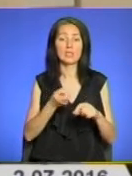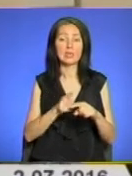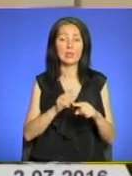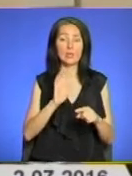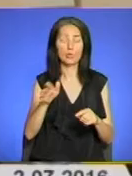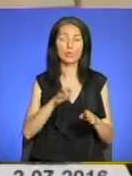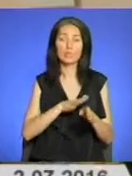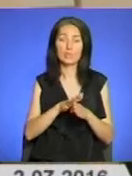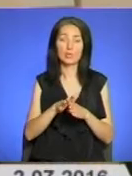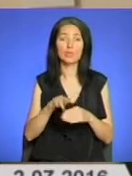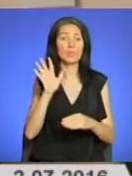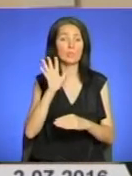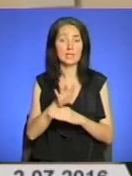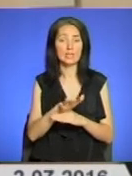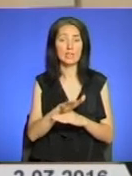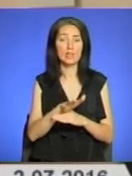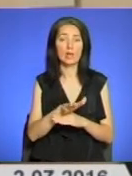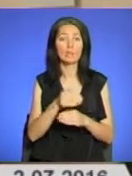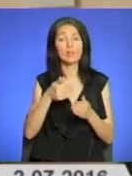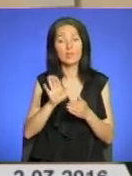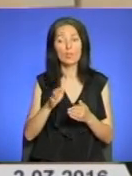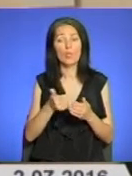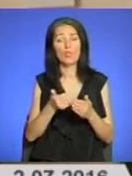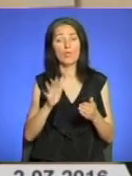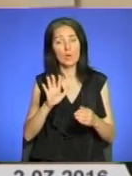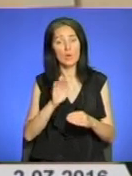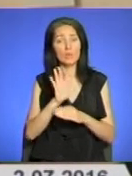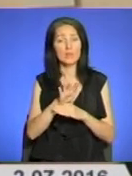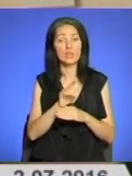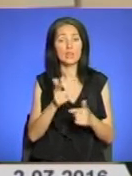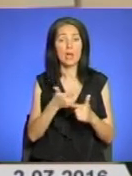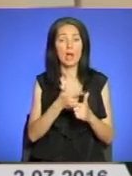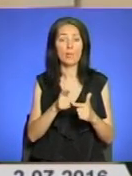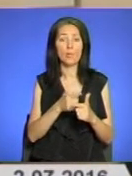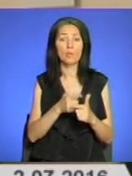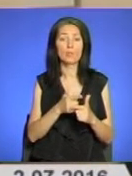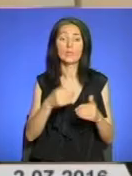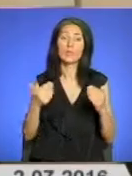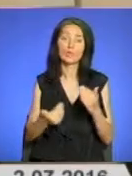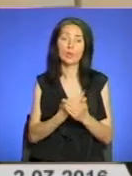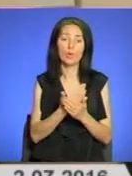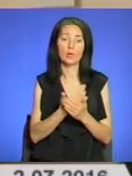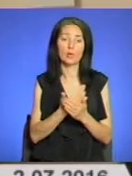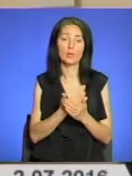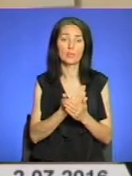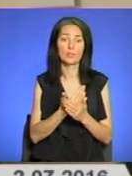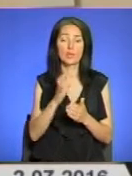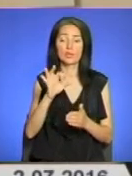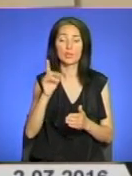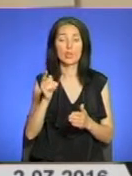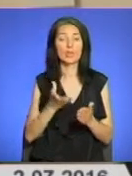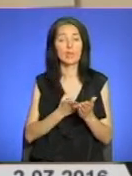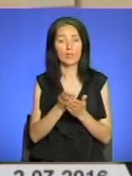будуть здійснювати призначення, відмову у призначенні або поновлення соціальних